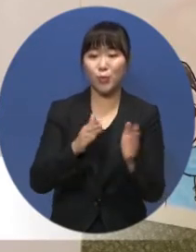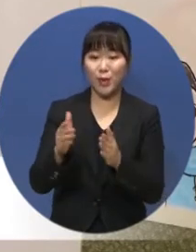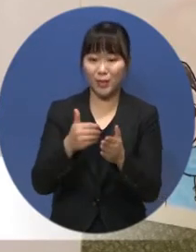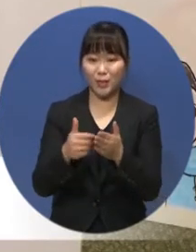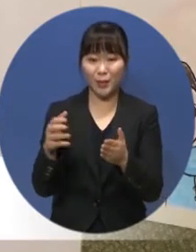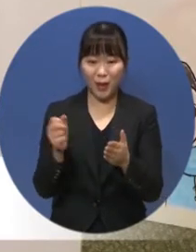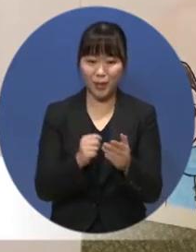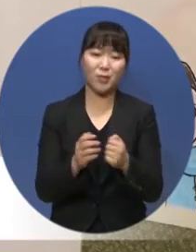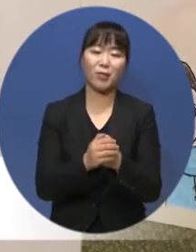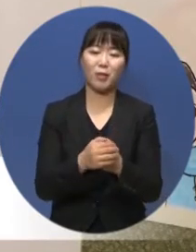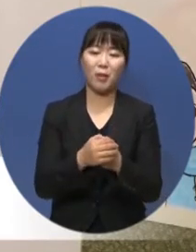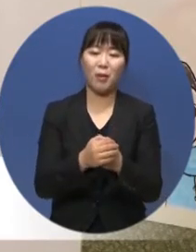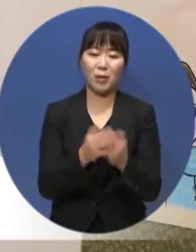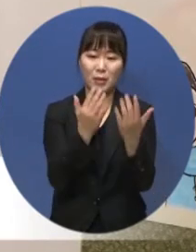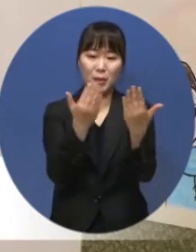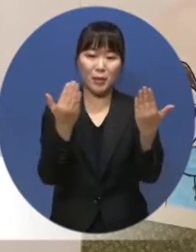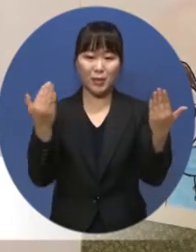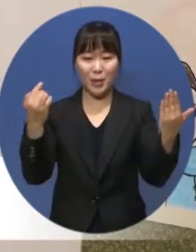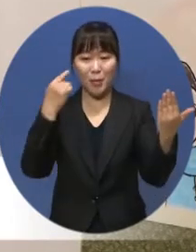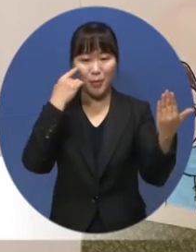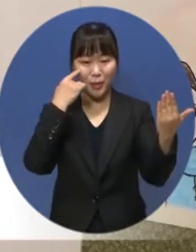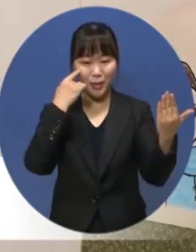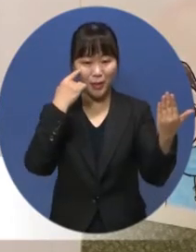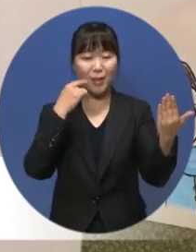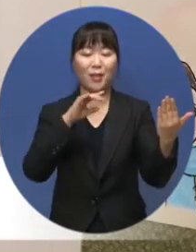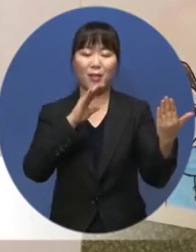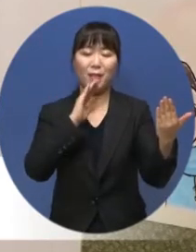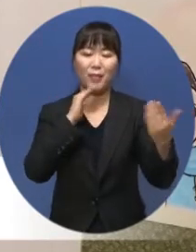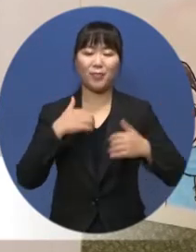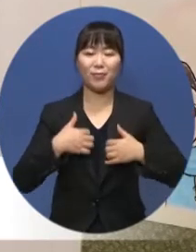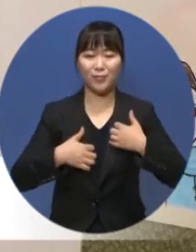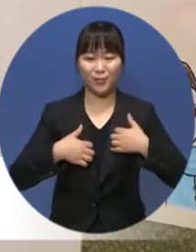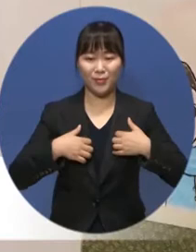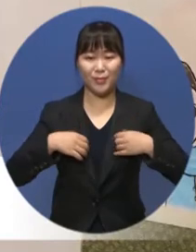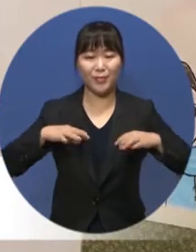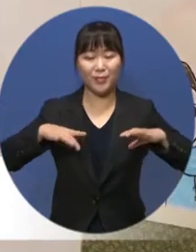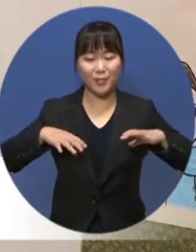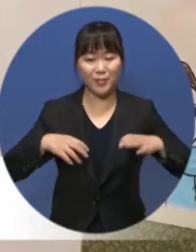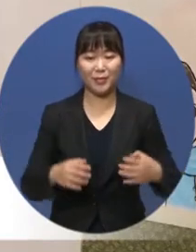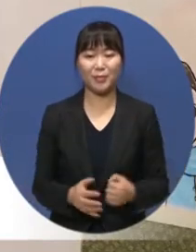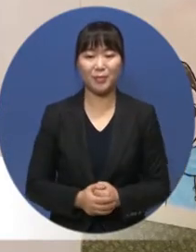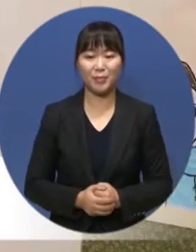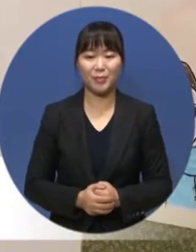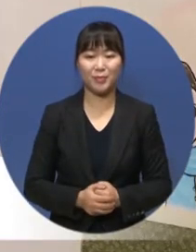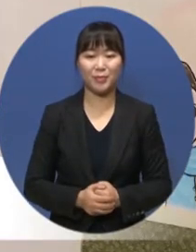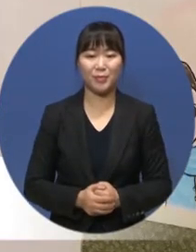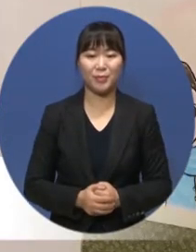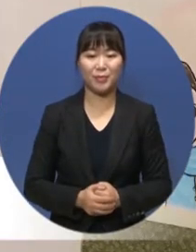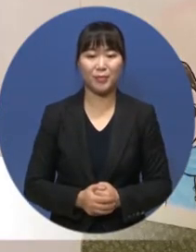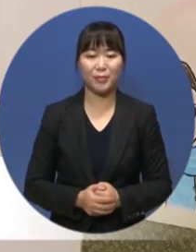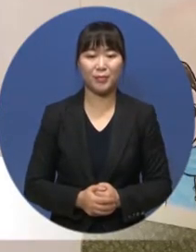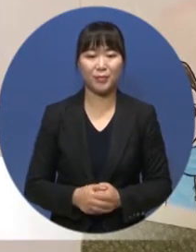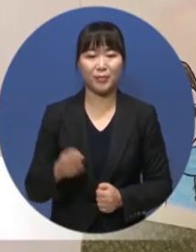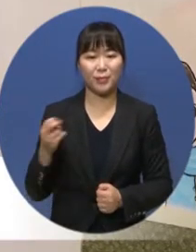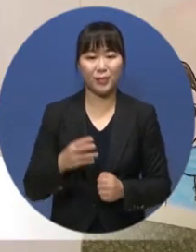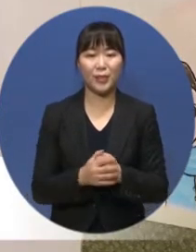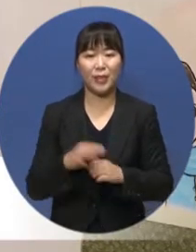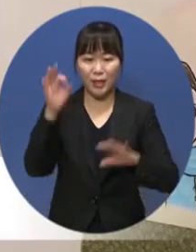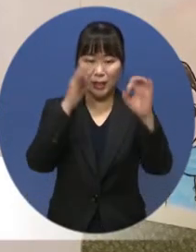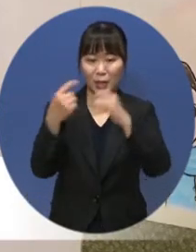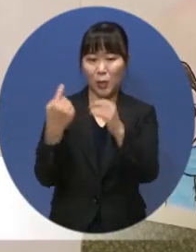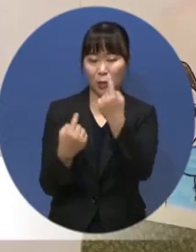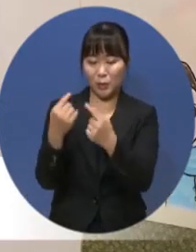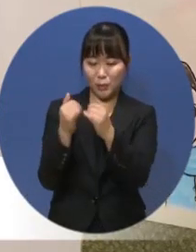작품으로 전시장을 해보니까 너무 기쁘고 자랑스러웠어요. 그리고